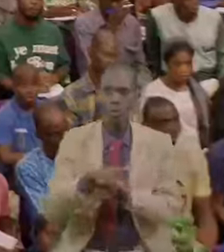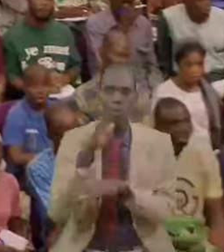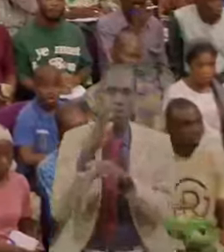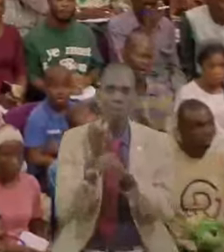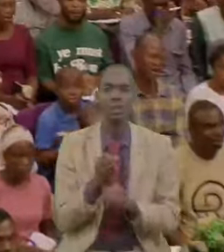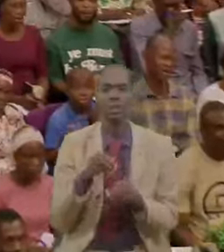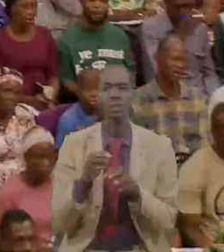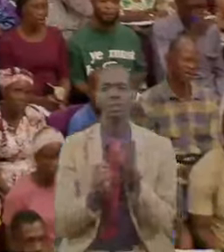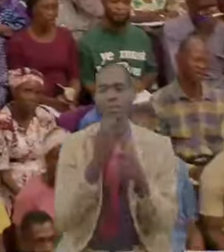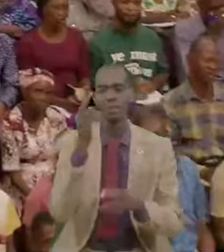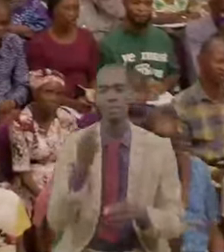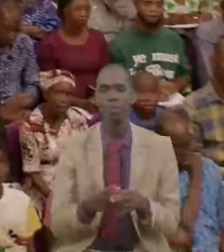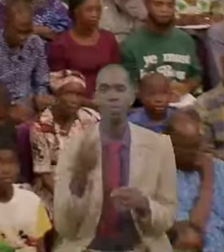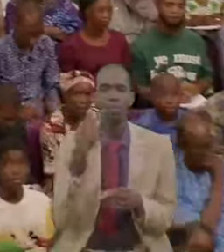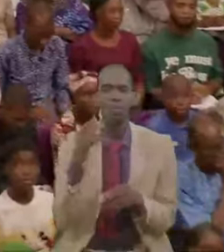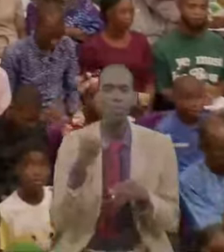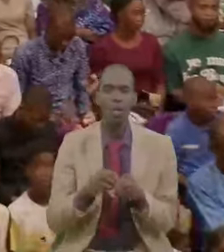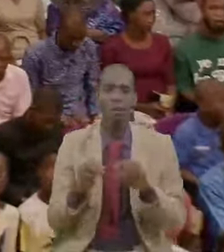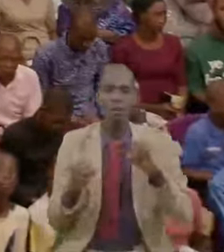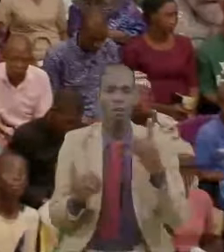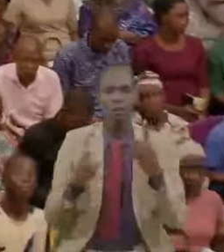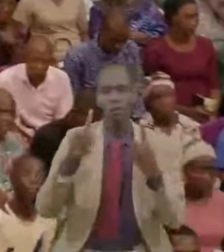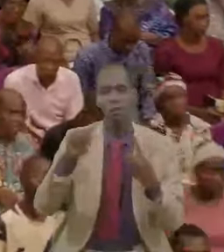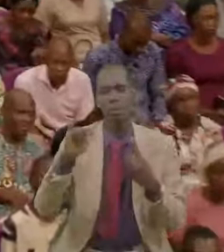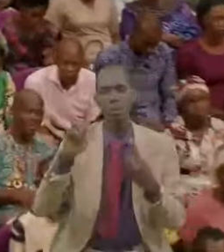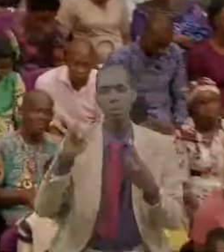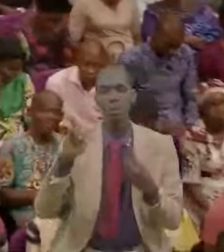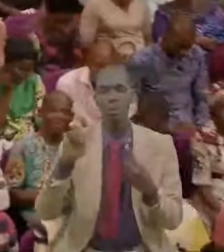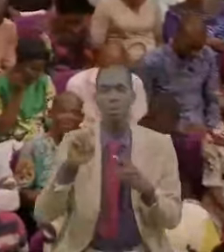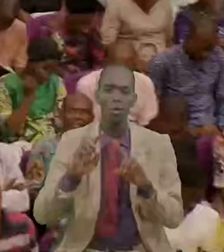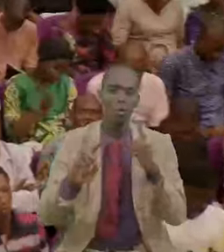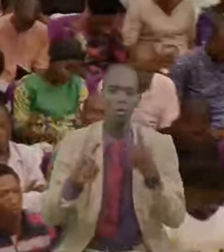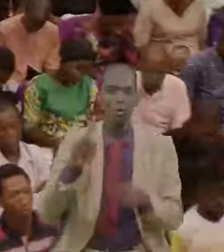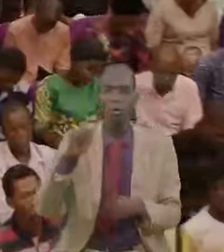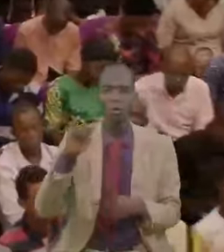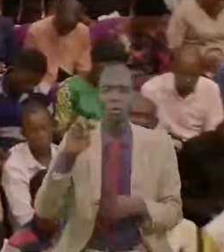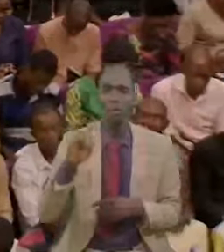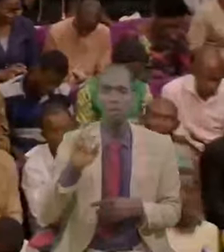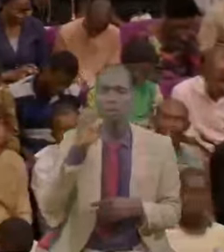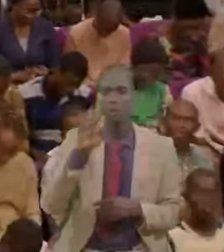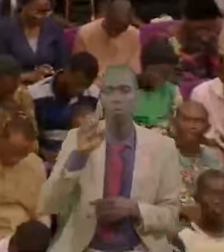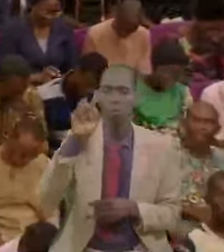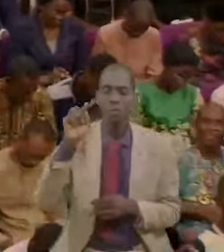ce soir au nom de Jésus-Christ. Voyons. 1 Timothée 1,